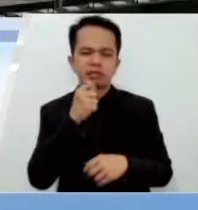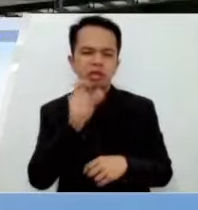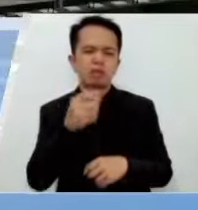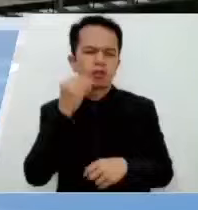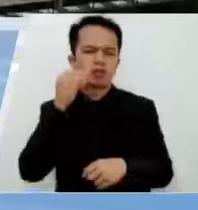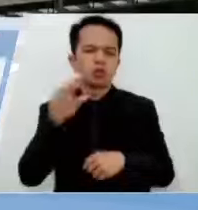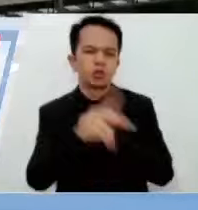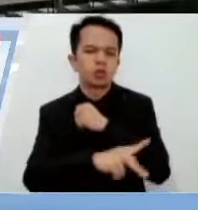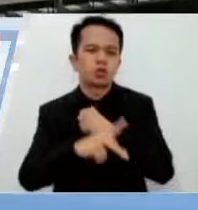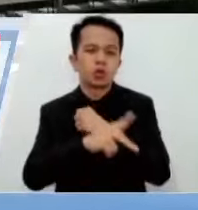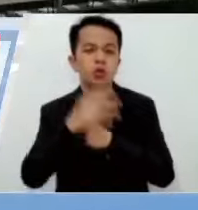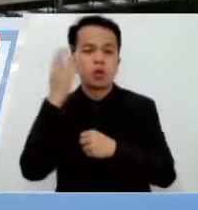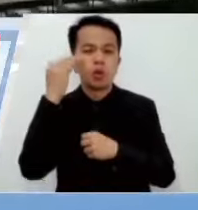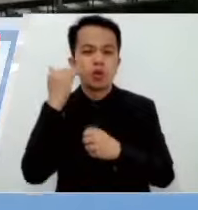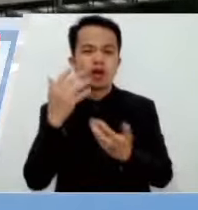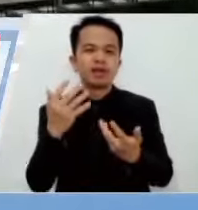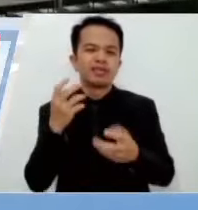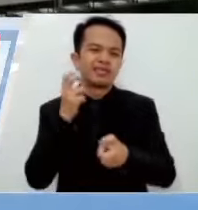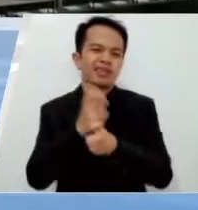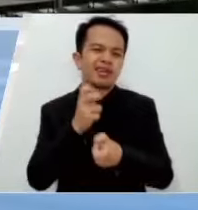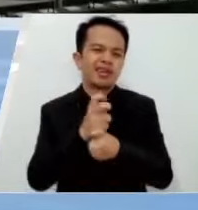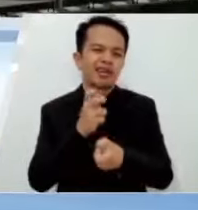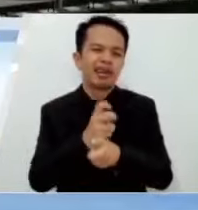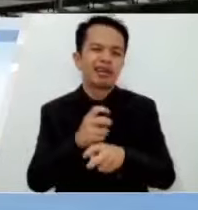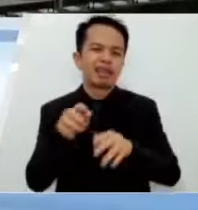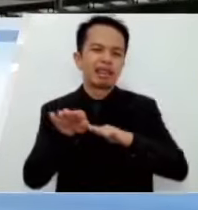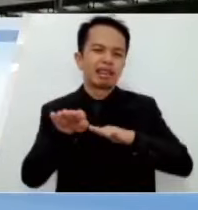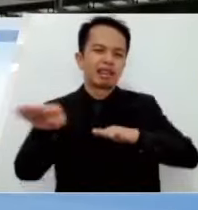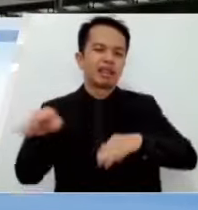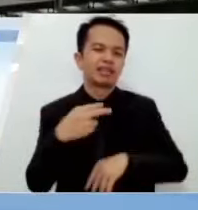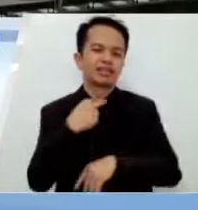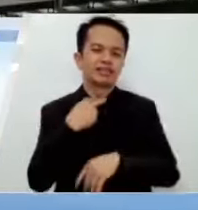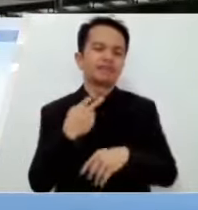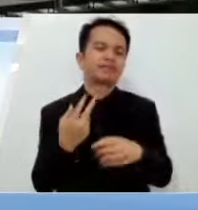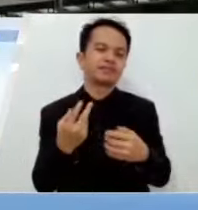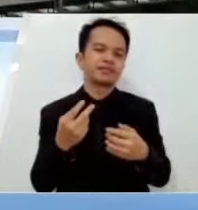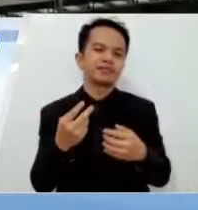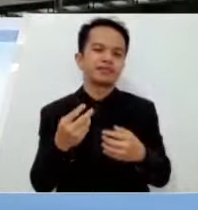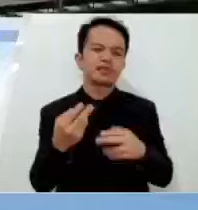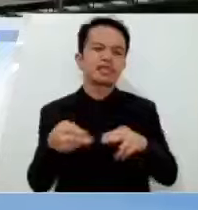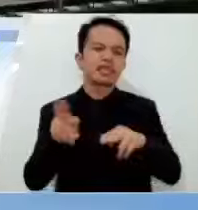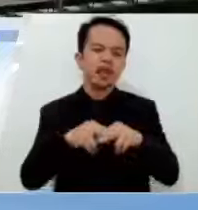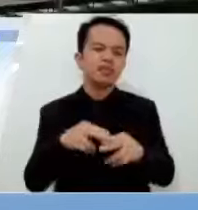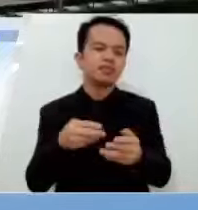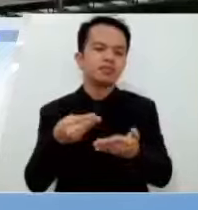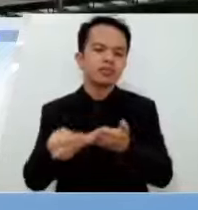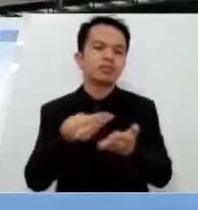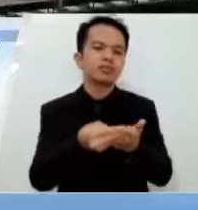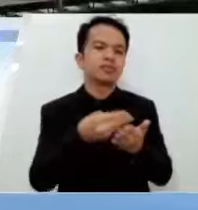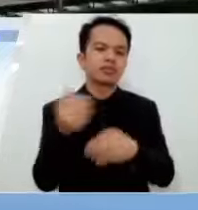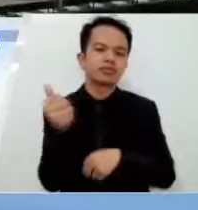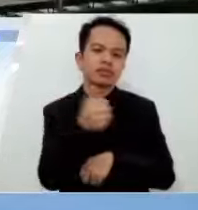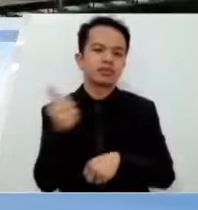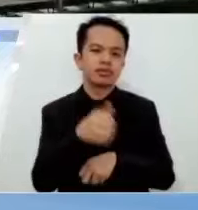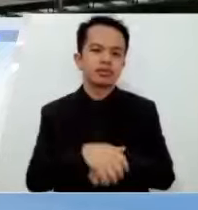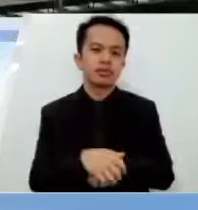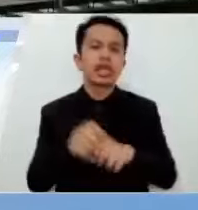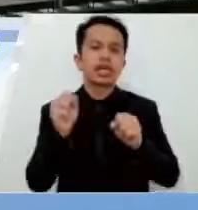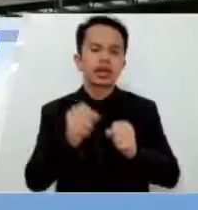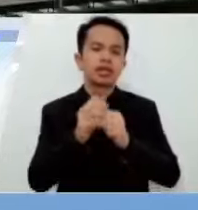kasi jahe po sa traffic, dagdag pa parang pamasahe. Pwedeng pagsabayin ang pagdarasal